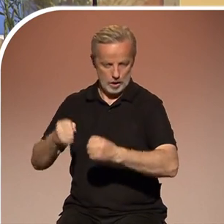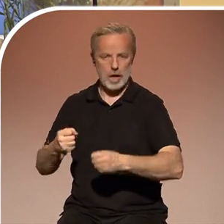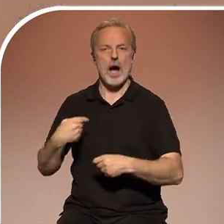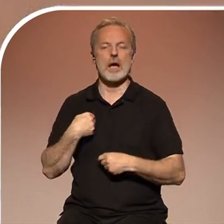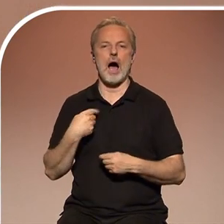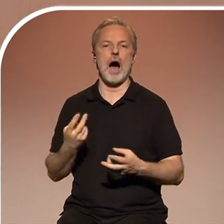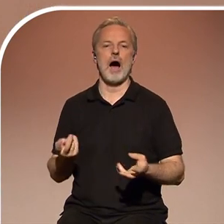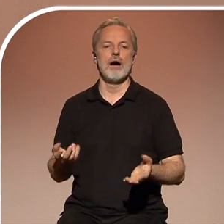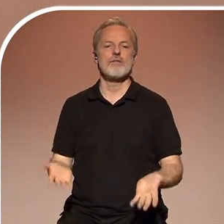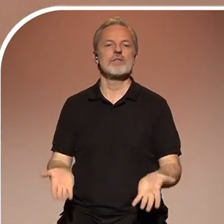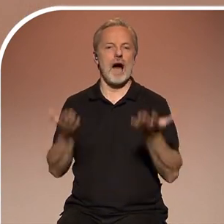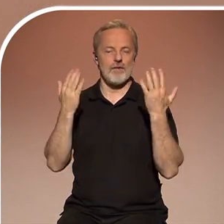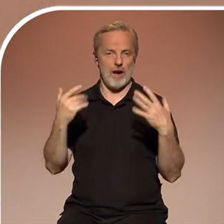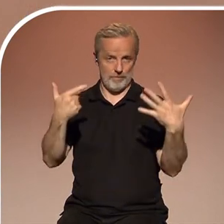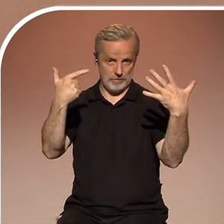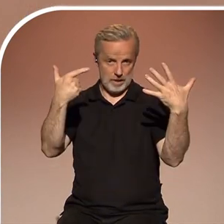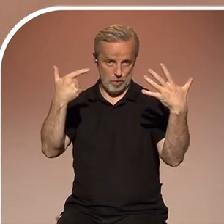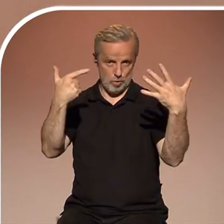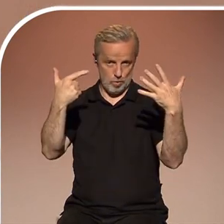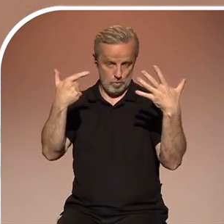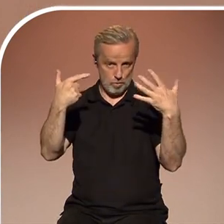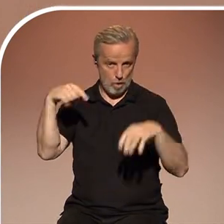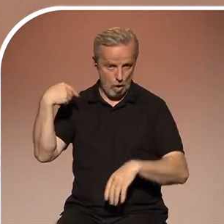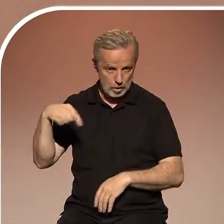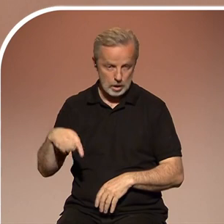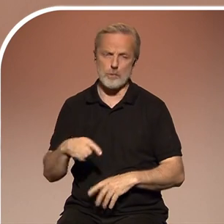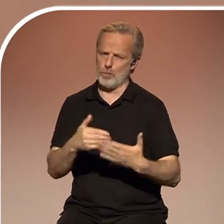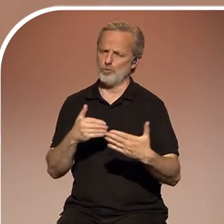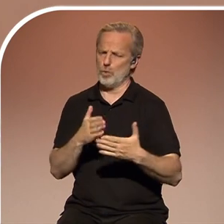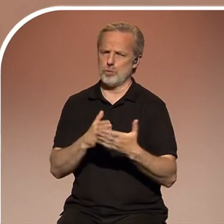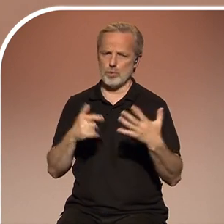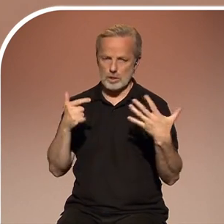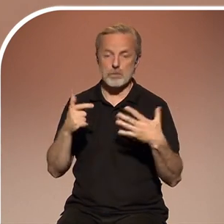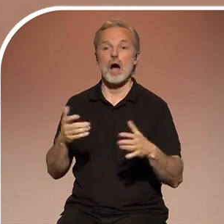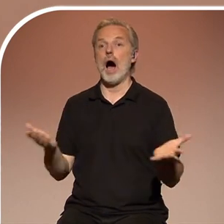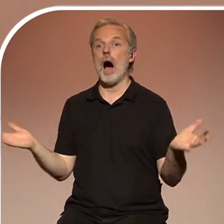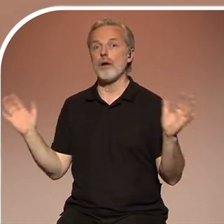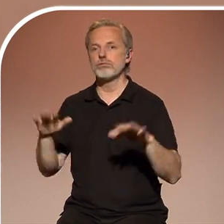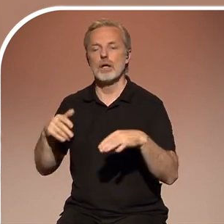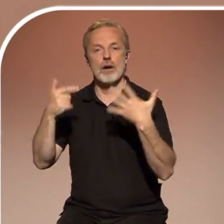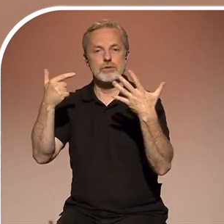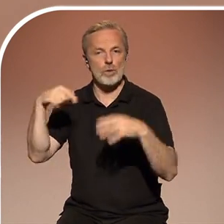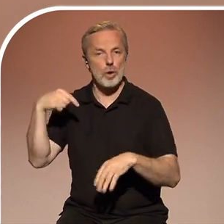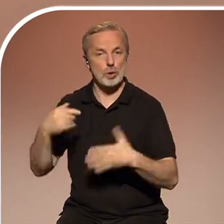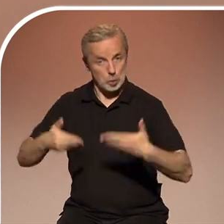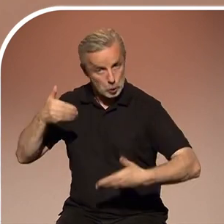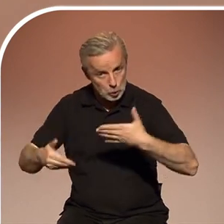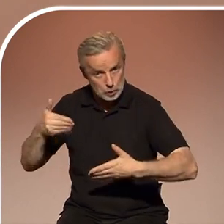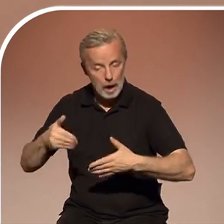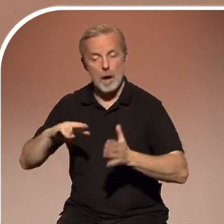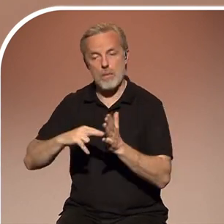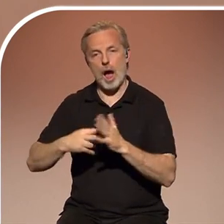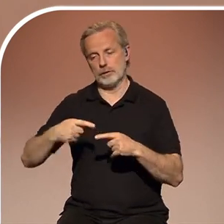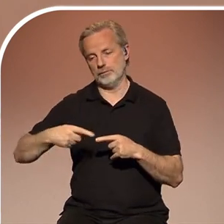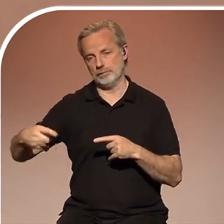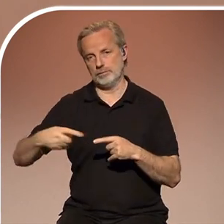hodin, nebo lépe řečeno v 6:30 a v 7 hodin máme takovou jakoby poradu, kde si prostě plánujeme ten den, takhle to řeknu. Takže